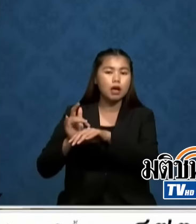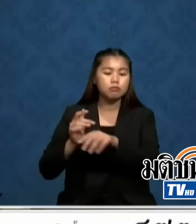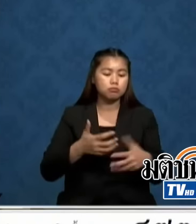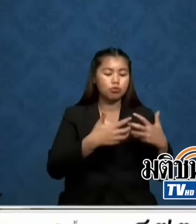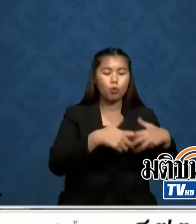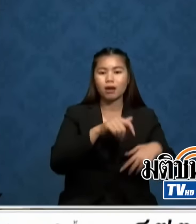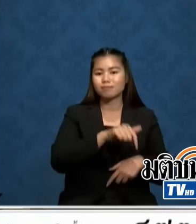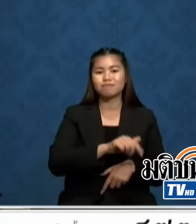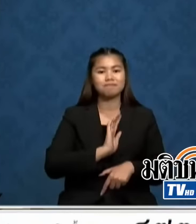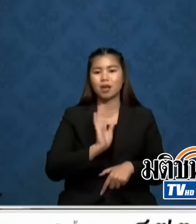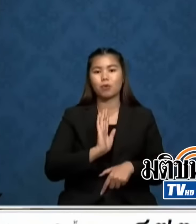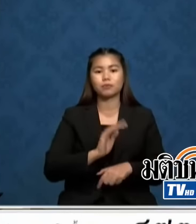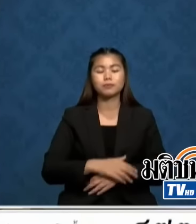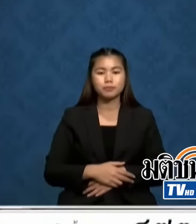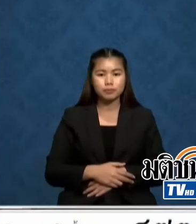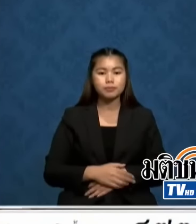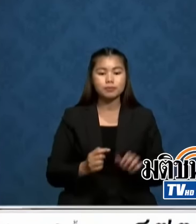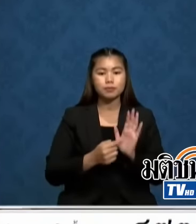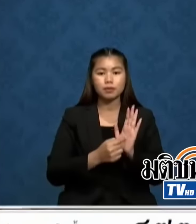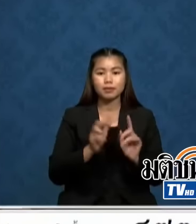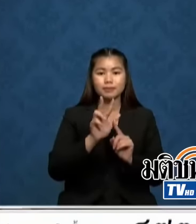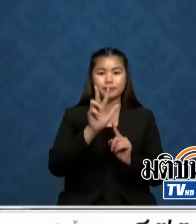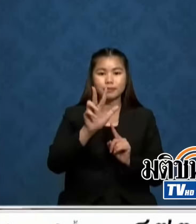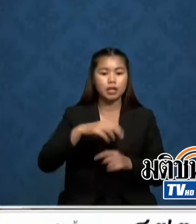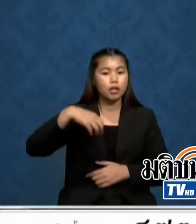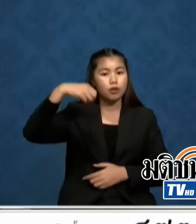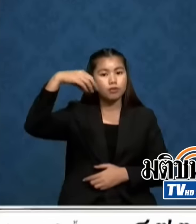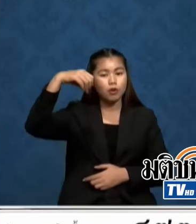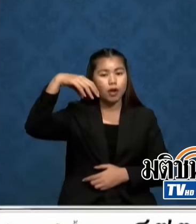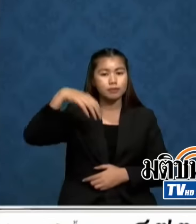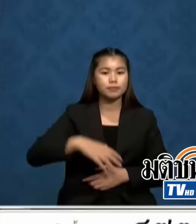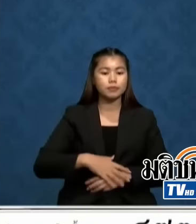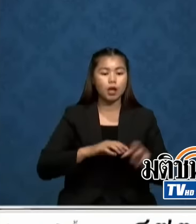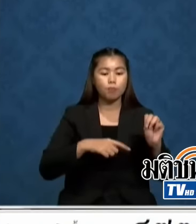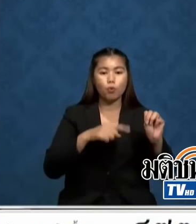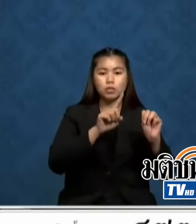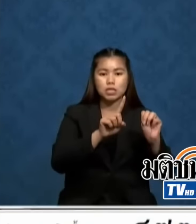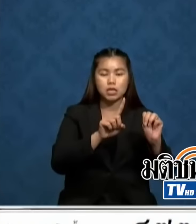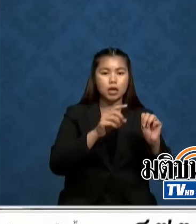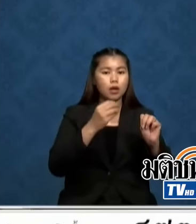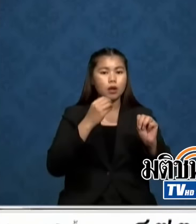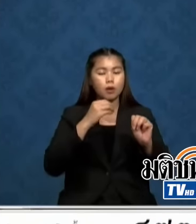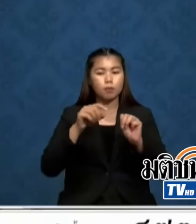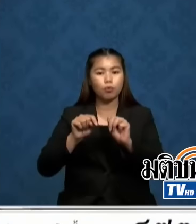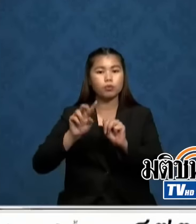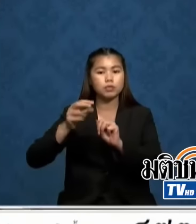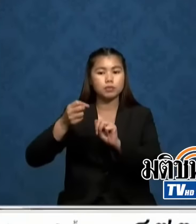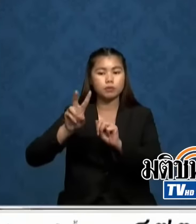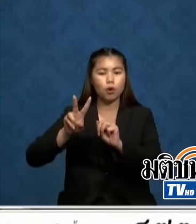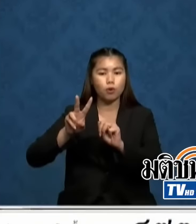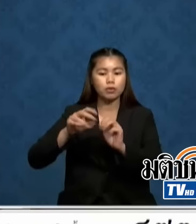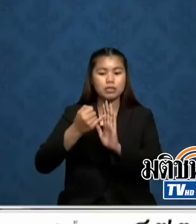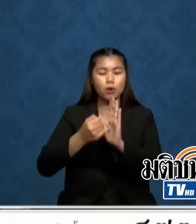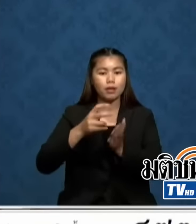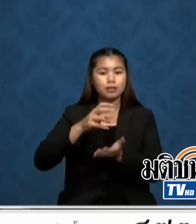โรงงานครับท่านประธานตัวอย่างที่ 3ครับโครงการไฟฟ้าชีวมวลหมู่ที่ 1และหมู่ที่12ตำบลวังใหม่อำเภอวังสมบูรณ์